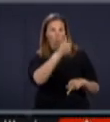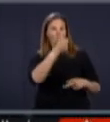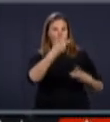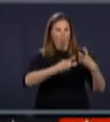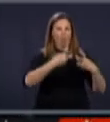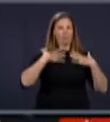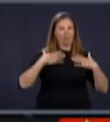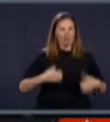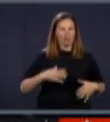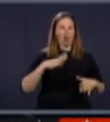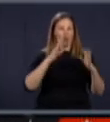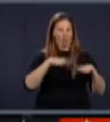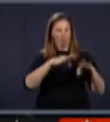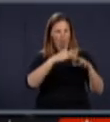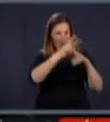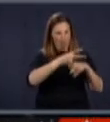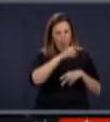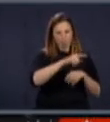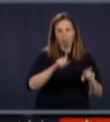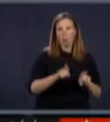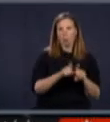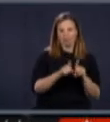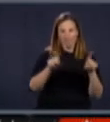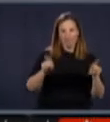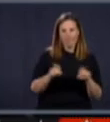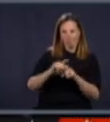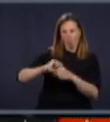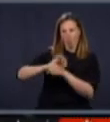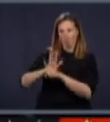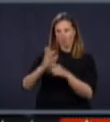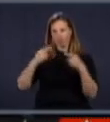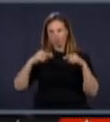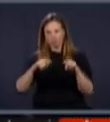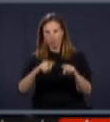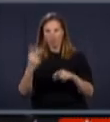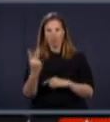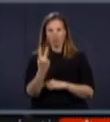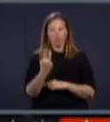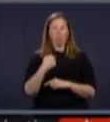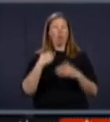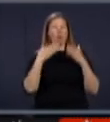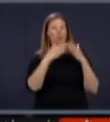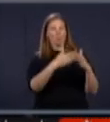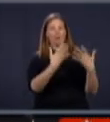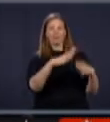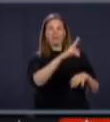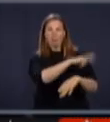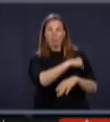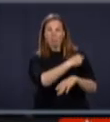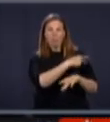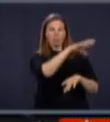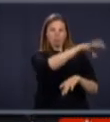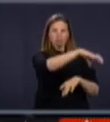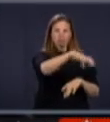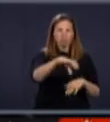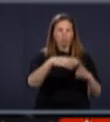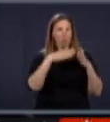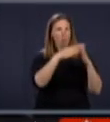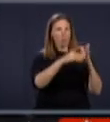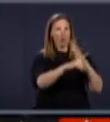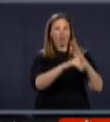santé. Alors, ce qu'on a demandé aux établissements, c'est de s'assurer évidemment qu'ils aient le